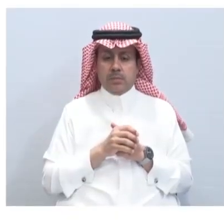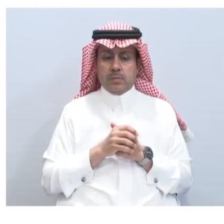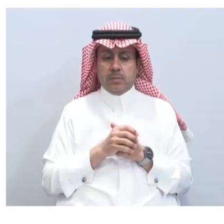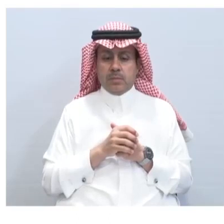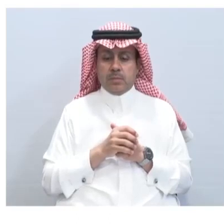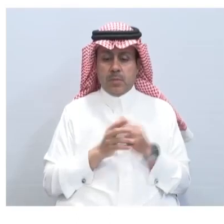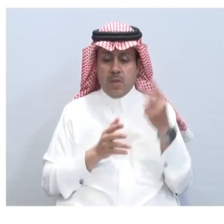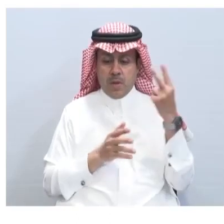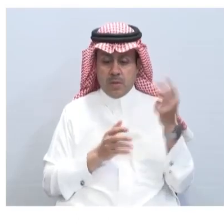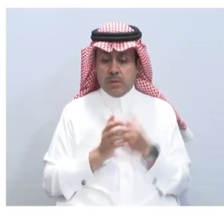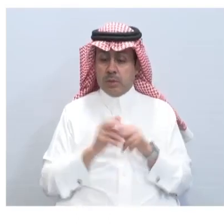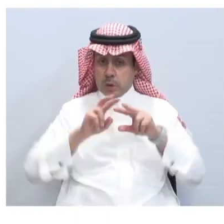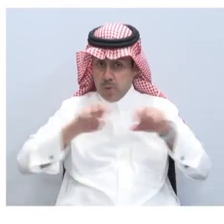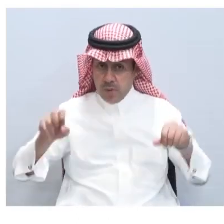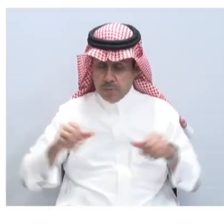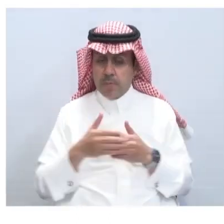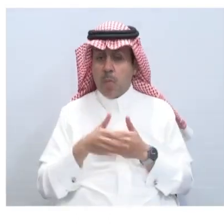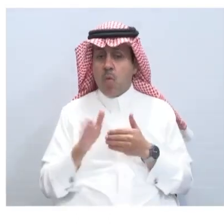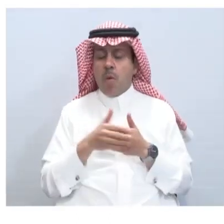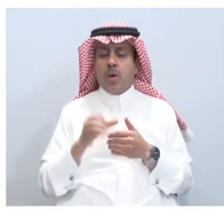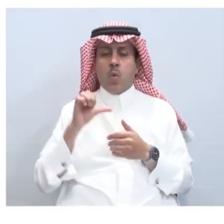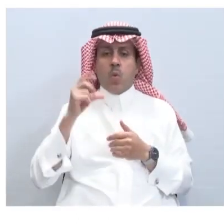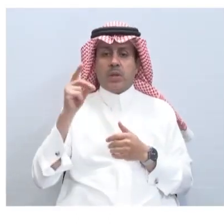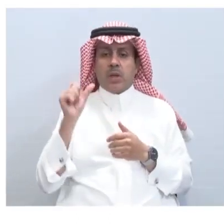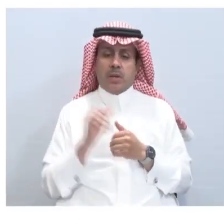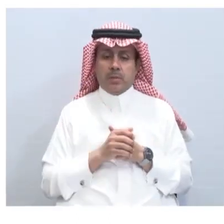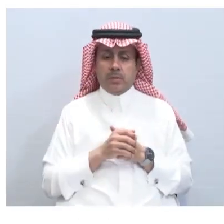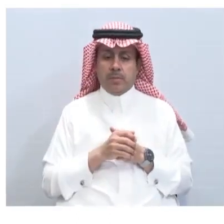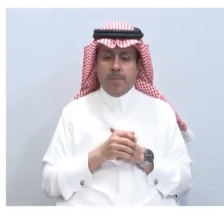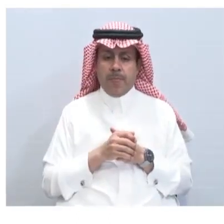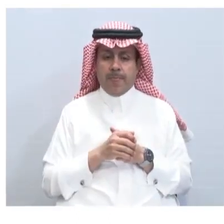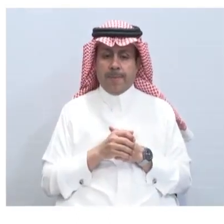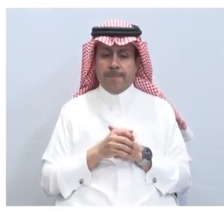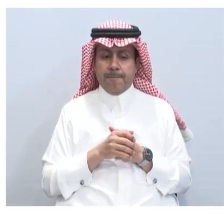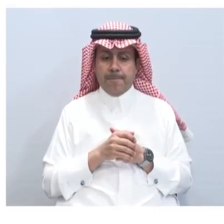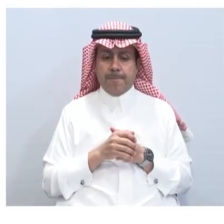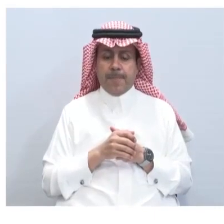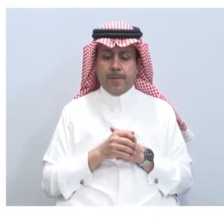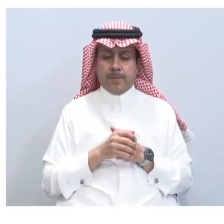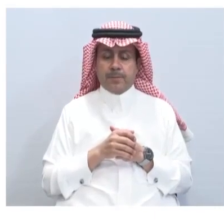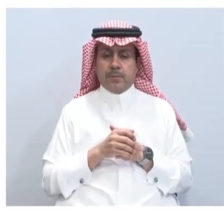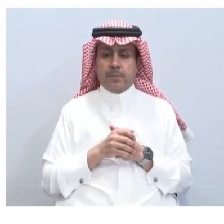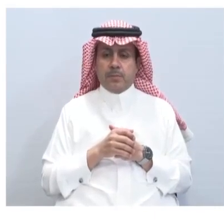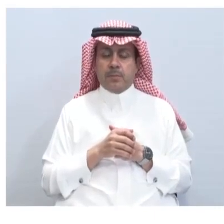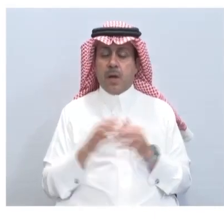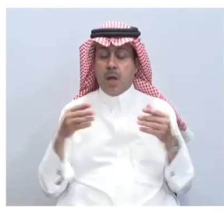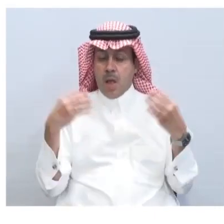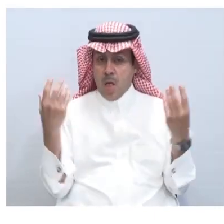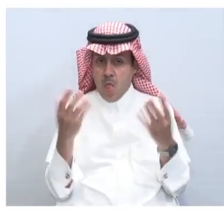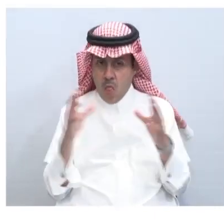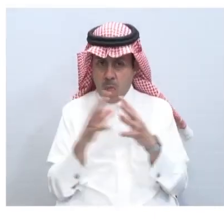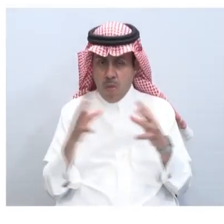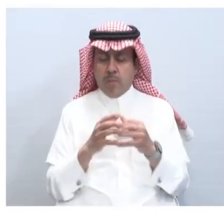ثانيا تبحث في دليل بوابه الوطنيه يعني تختص متى تاتي الى دليل البوابه الوطنيه التي يضم العديد من